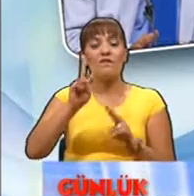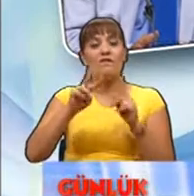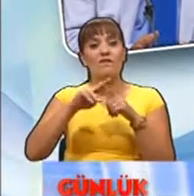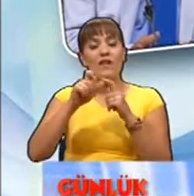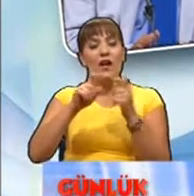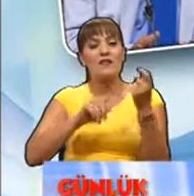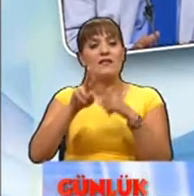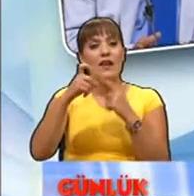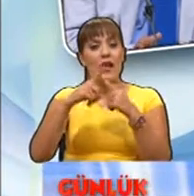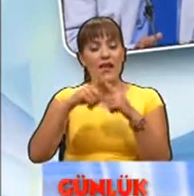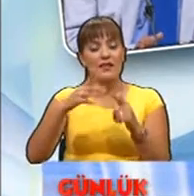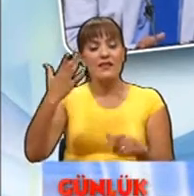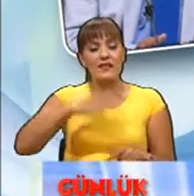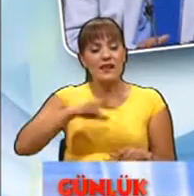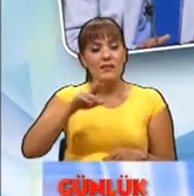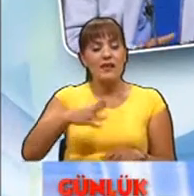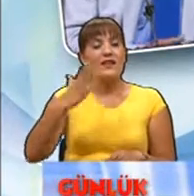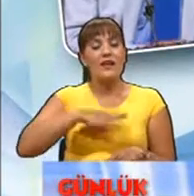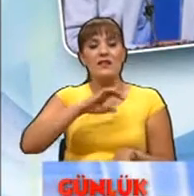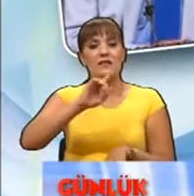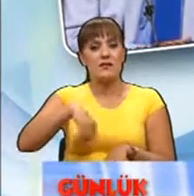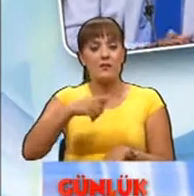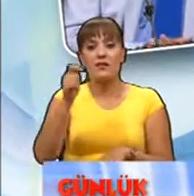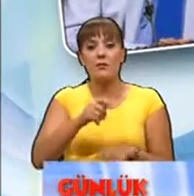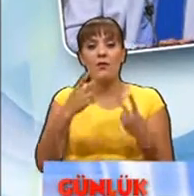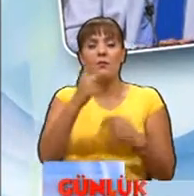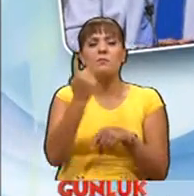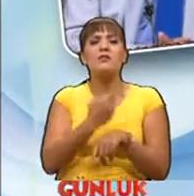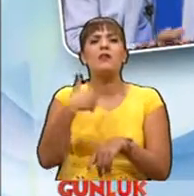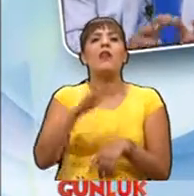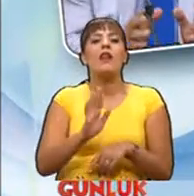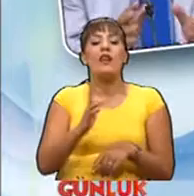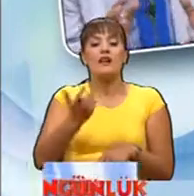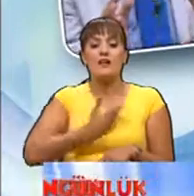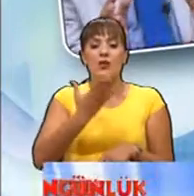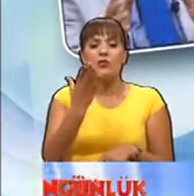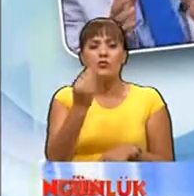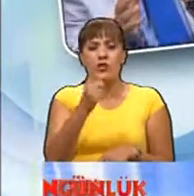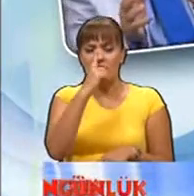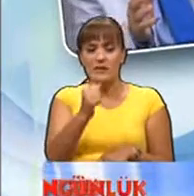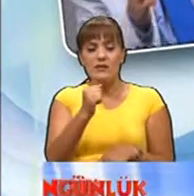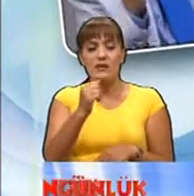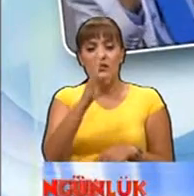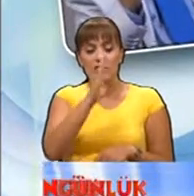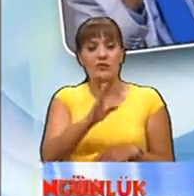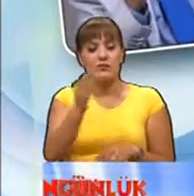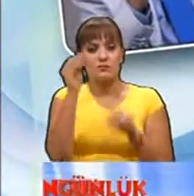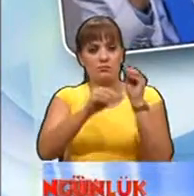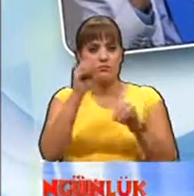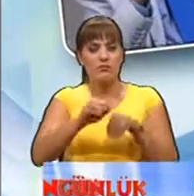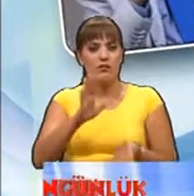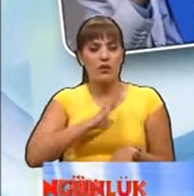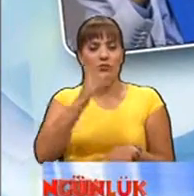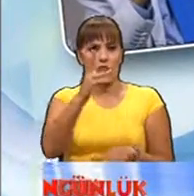dilediği anda, dilediği şekilde yapılabilen bir işlem değil. Yasa çok sıkı şekil koşulları öngörmüş. Üç tür vasiyet